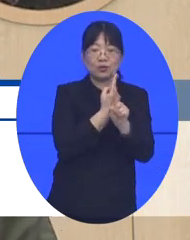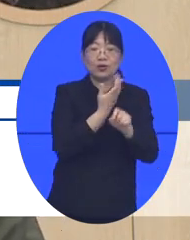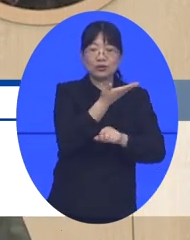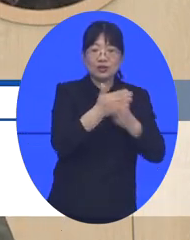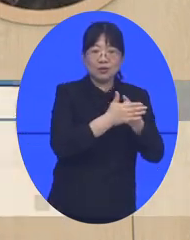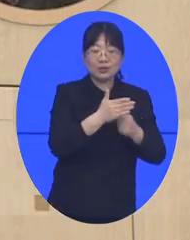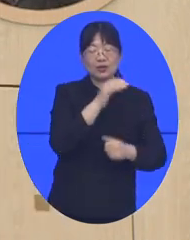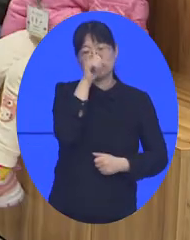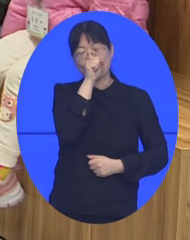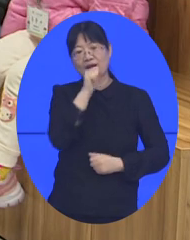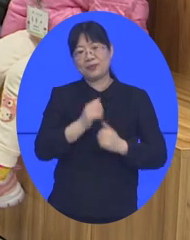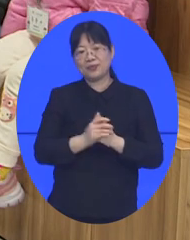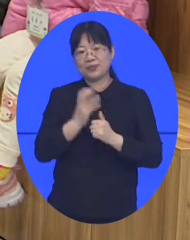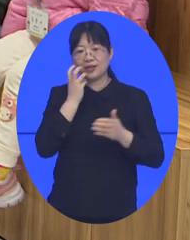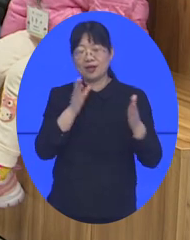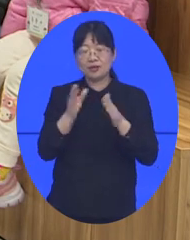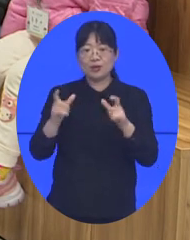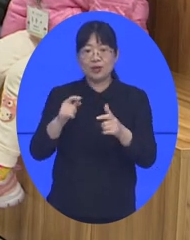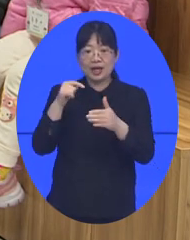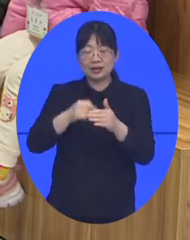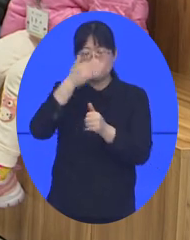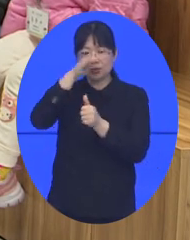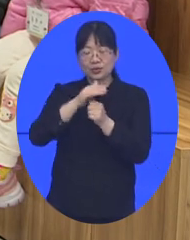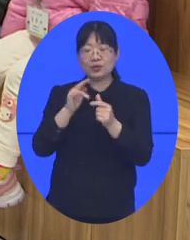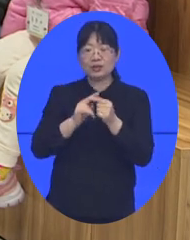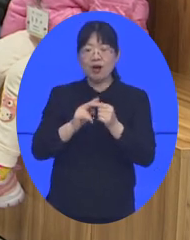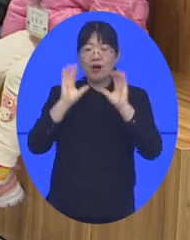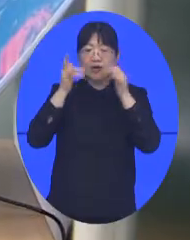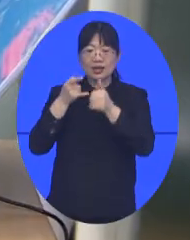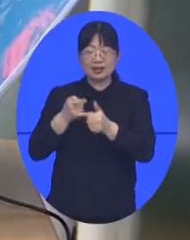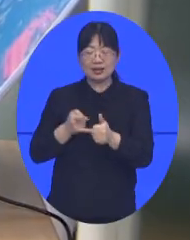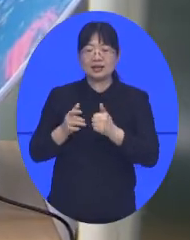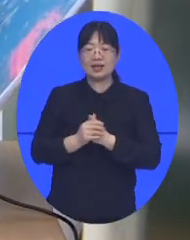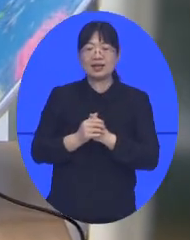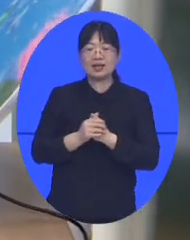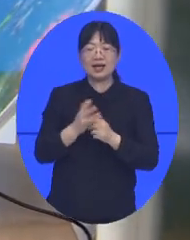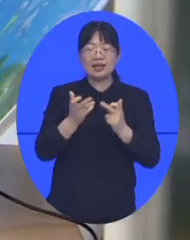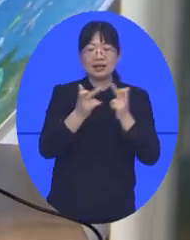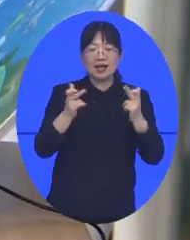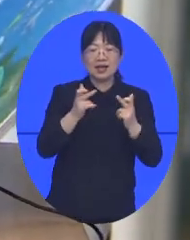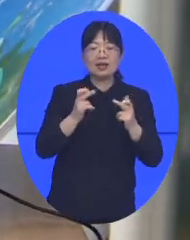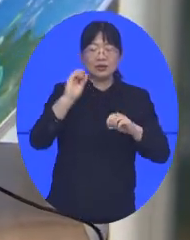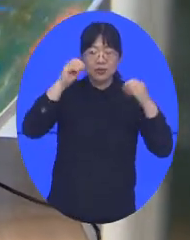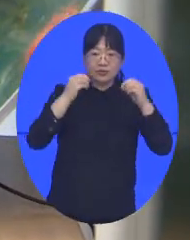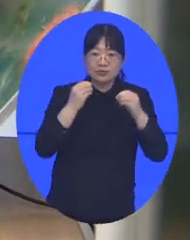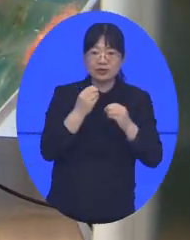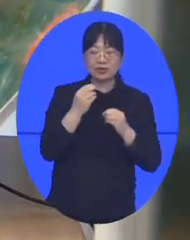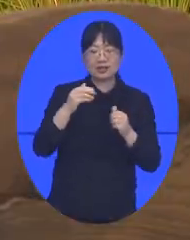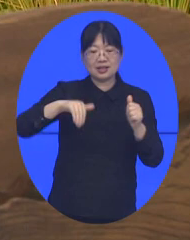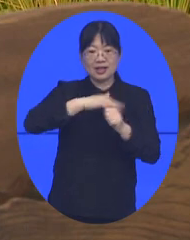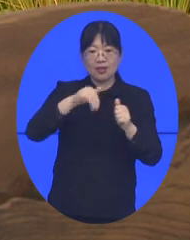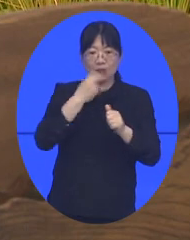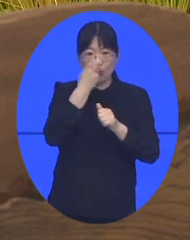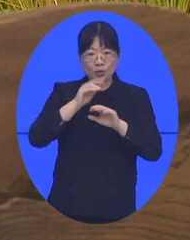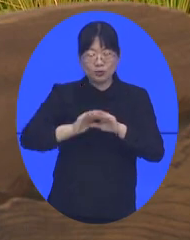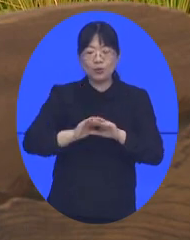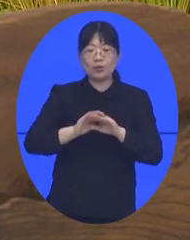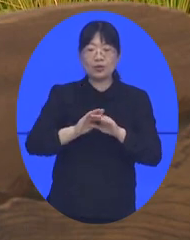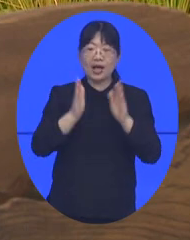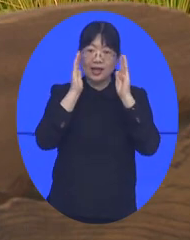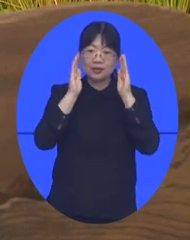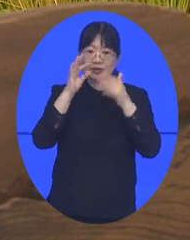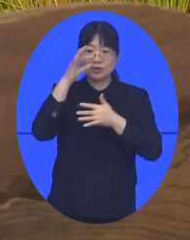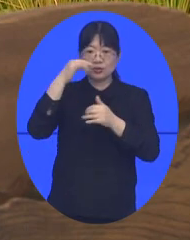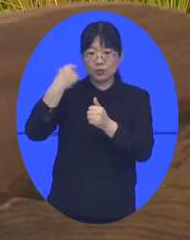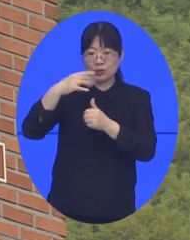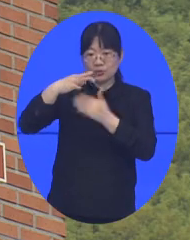정말 좋았어요 경기도는 돈의 청소년 어린이를 대상으로 야생동물 생태 보전학습 교육 프로그램을